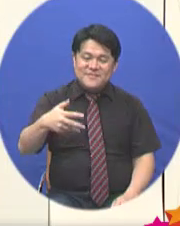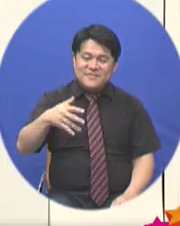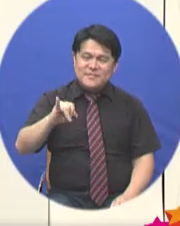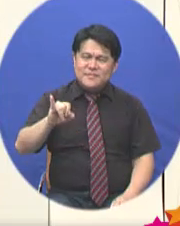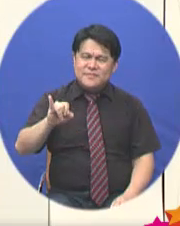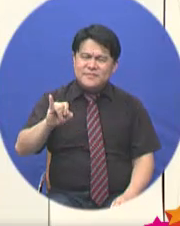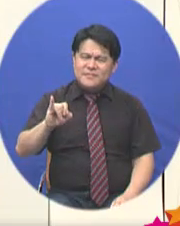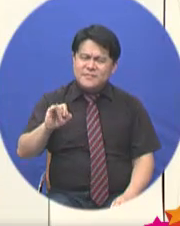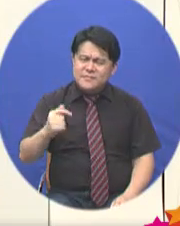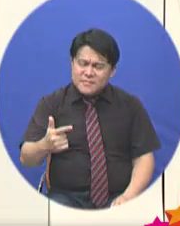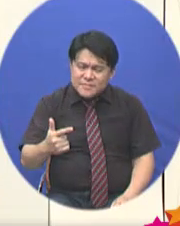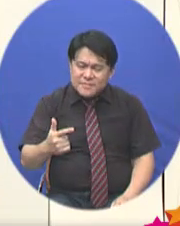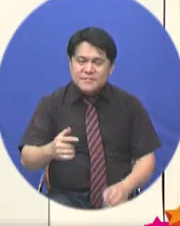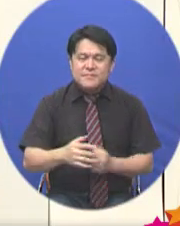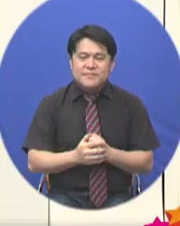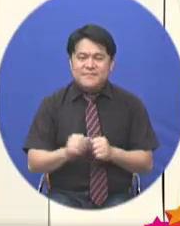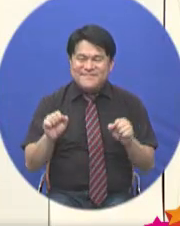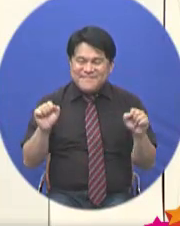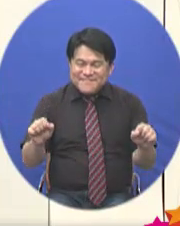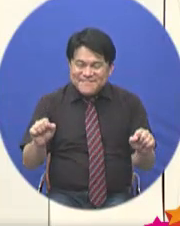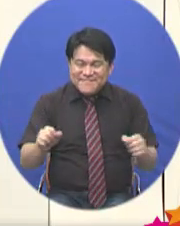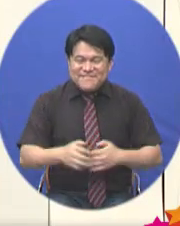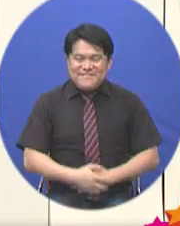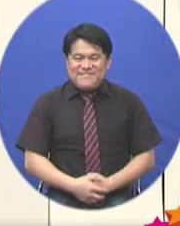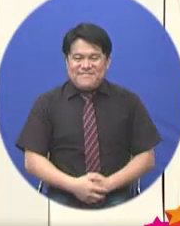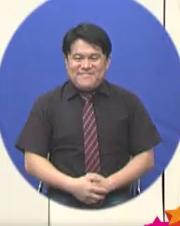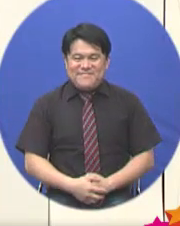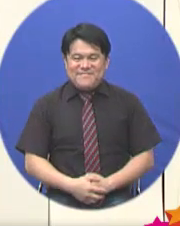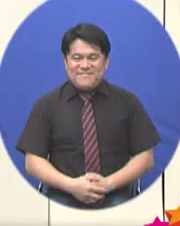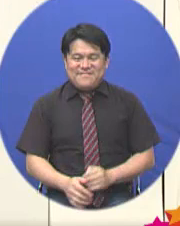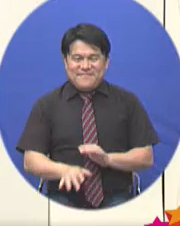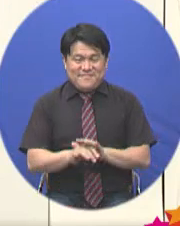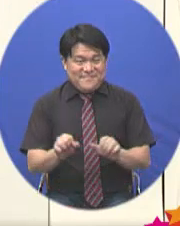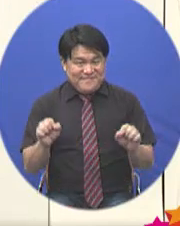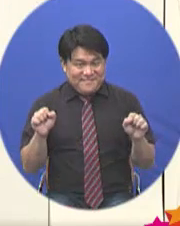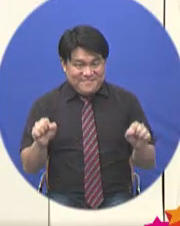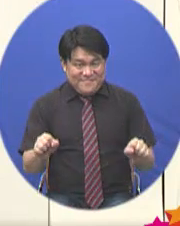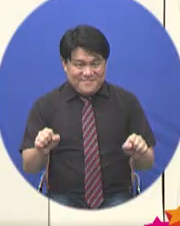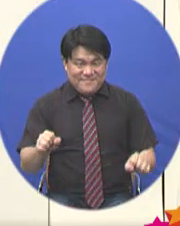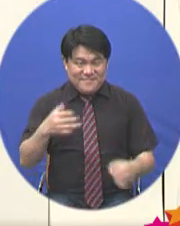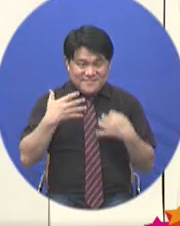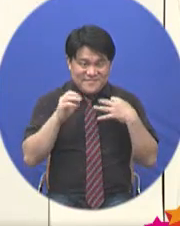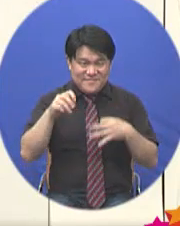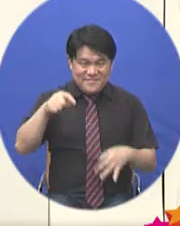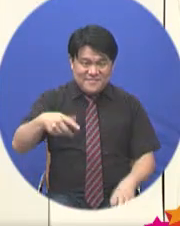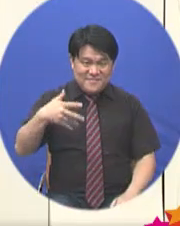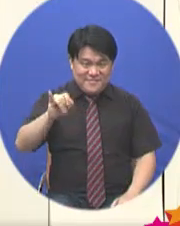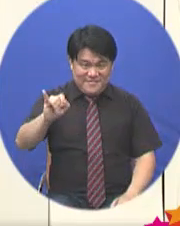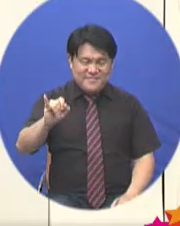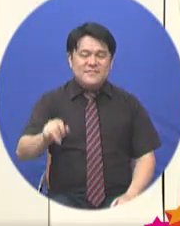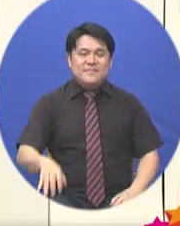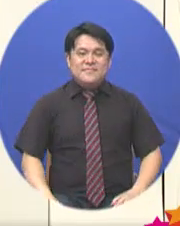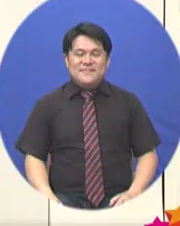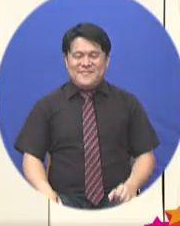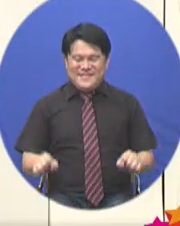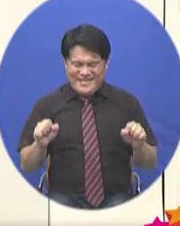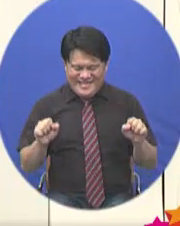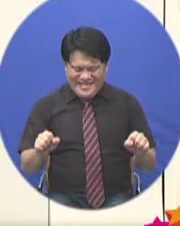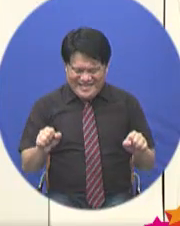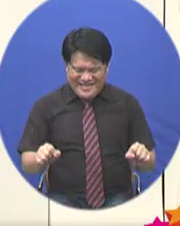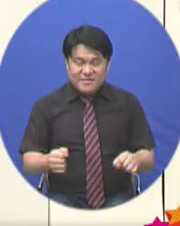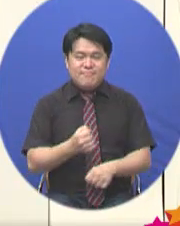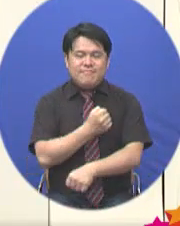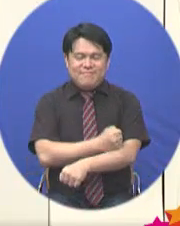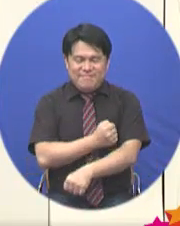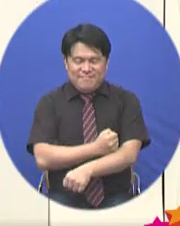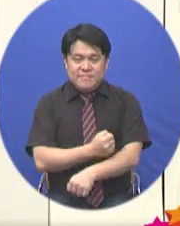김수치님 연결하겠습니다. 안녕하세요. 안녕하세요. 네, 반갑습니다. 아유, 반갑습니다. 아이고, 안녕하십니까.